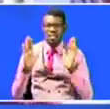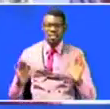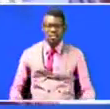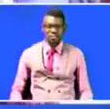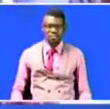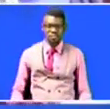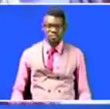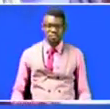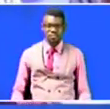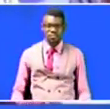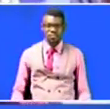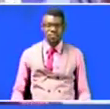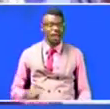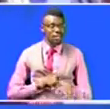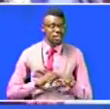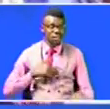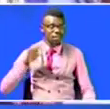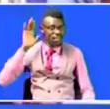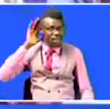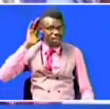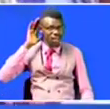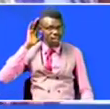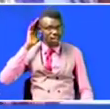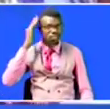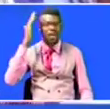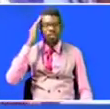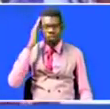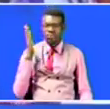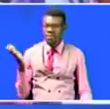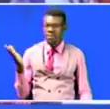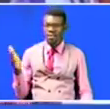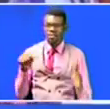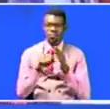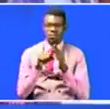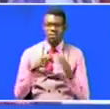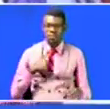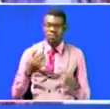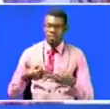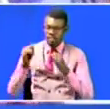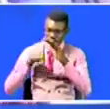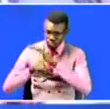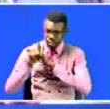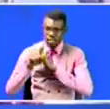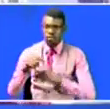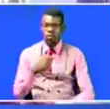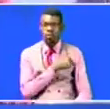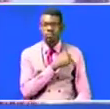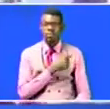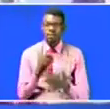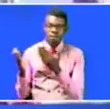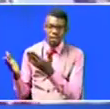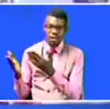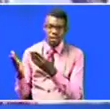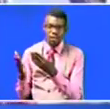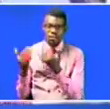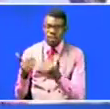boda. Nilivyosikia hivyo tu nikaja, sababu na mwangu mimi kazi ni hiyo hiyo. Nikanyanyuka nikaja hospitali. Mpaka sasa